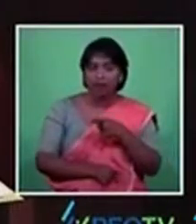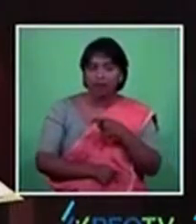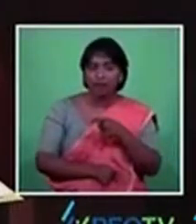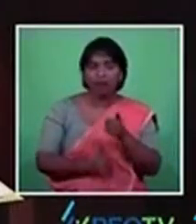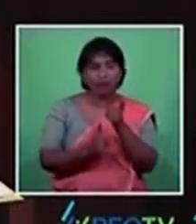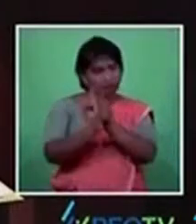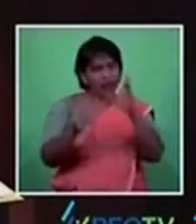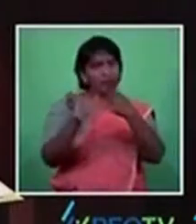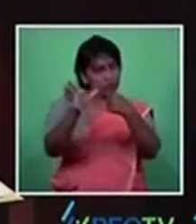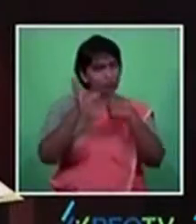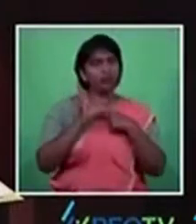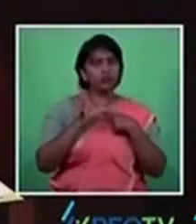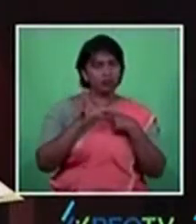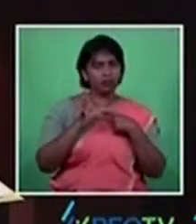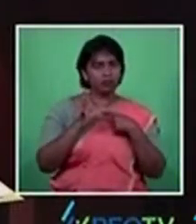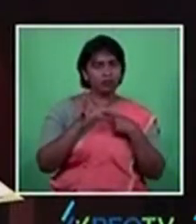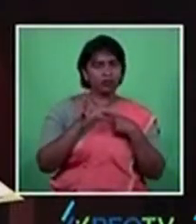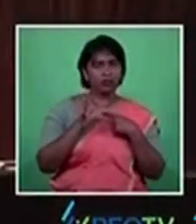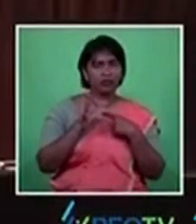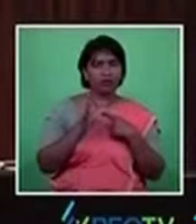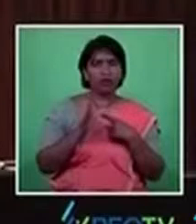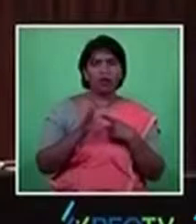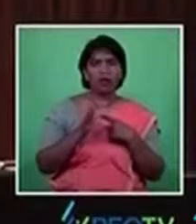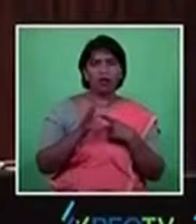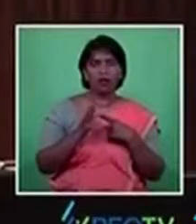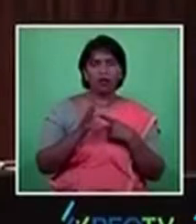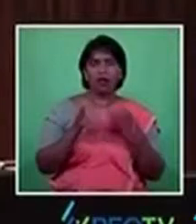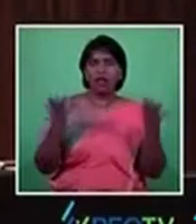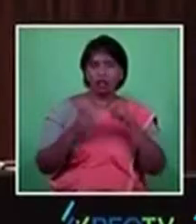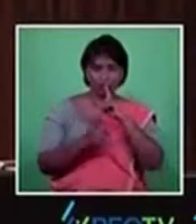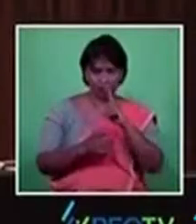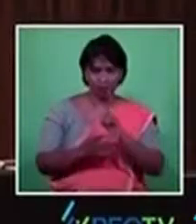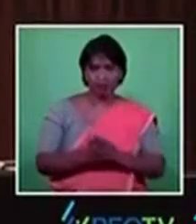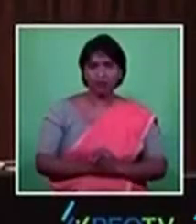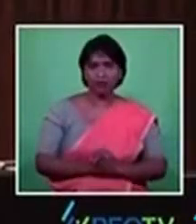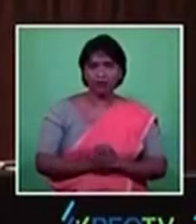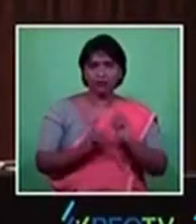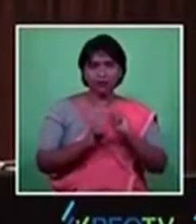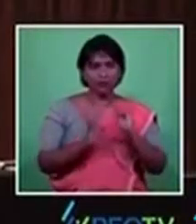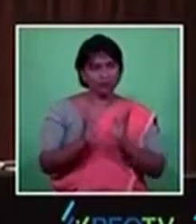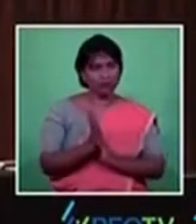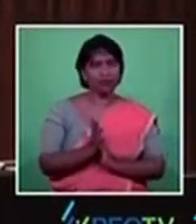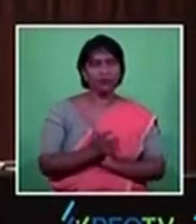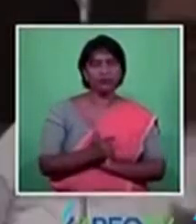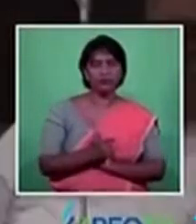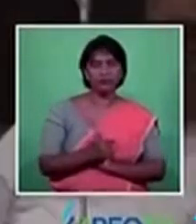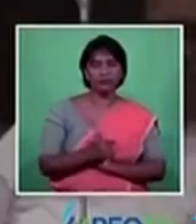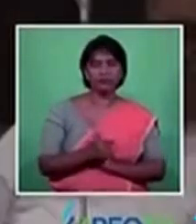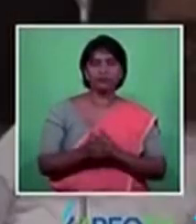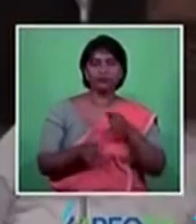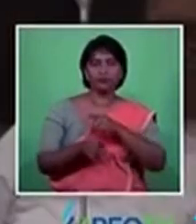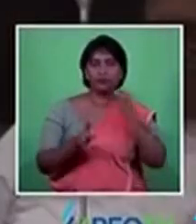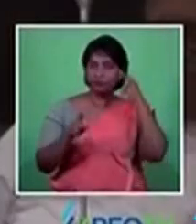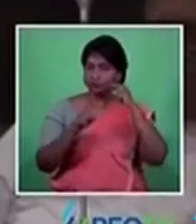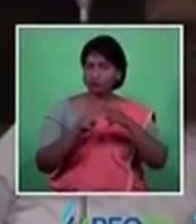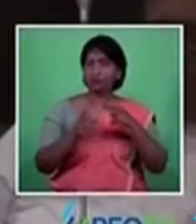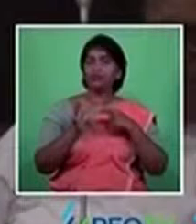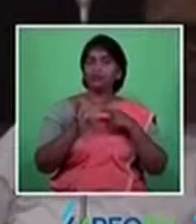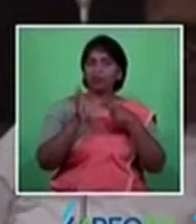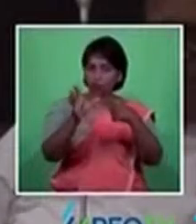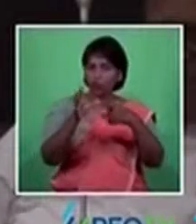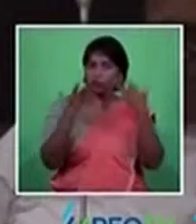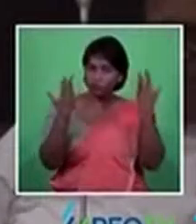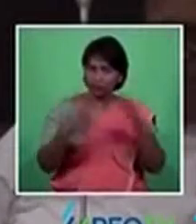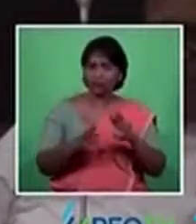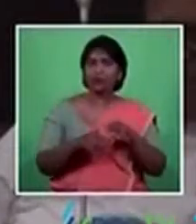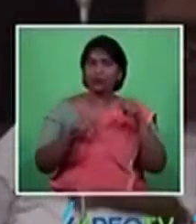ඍජුව උත්තරයක් දෙන්න ඒකනේ නැහැ කිව්වේ ඍජුව උත්තරයක් දෙන්න අගමැතිතුමා I responded to the matter. They asked the same immediately after